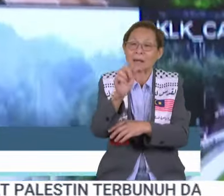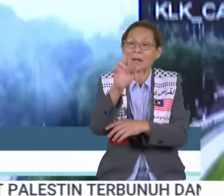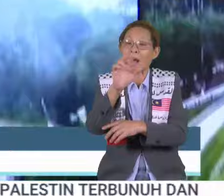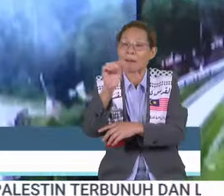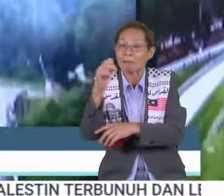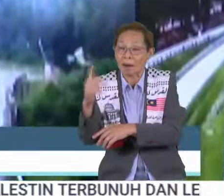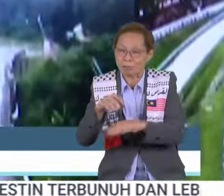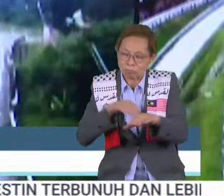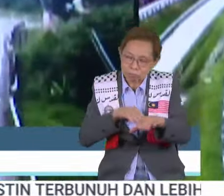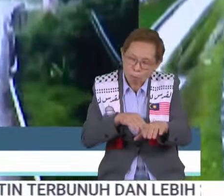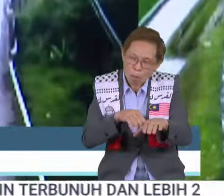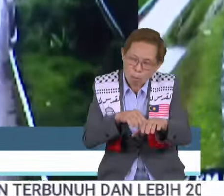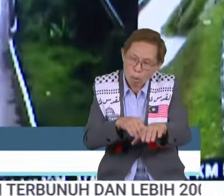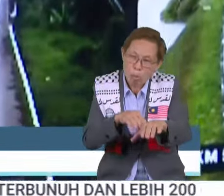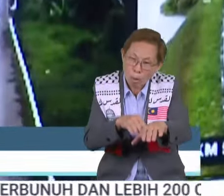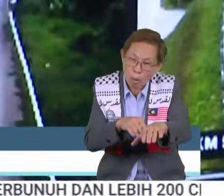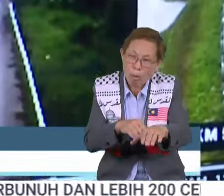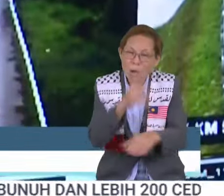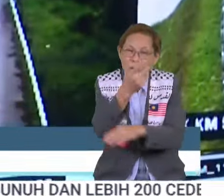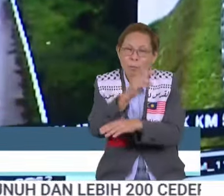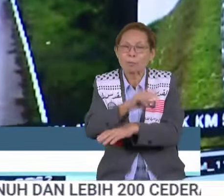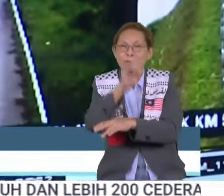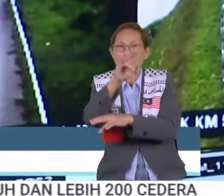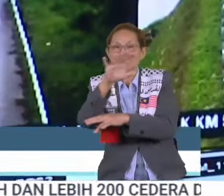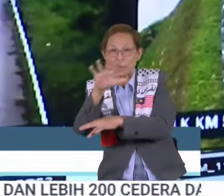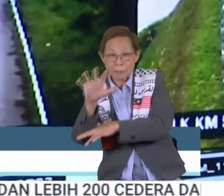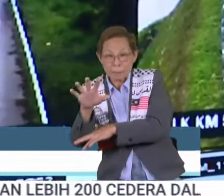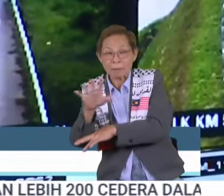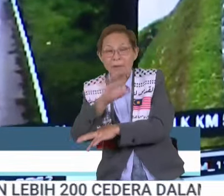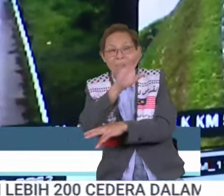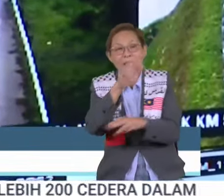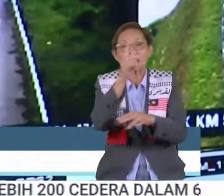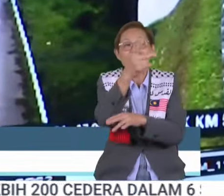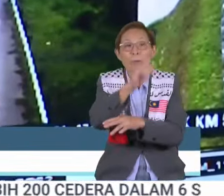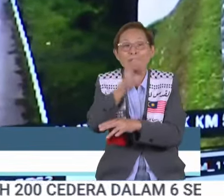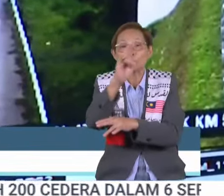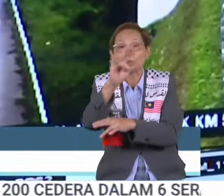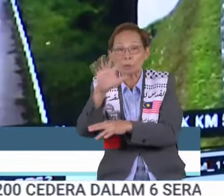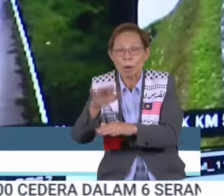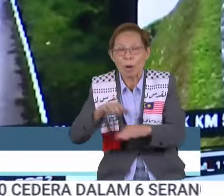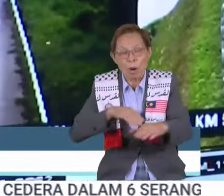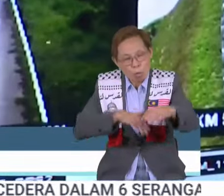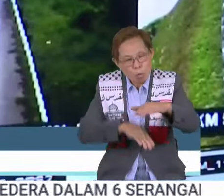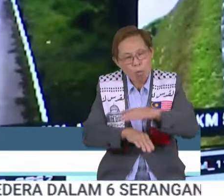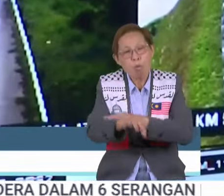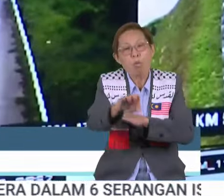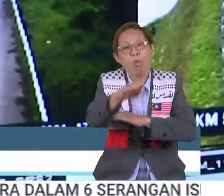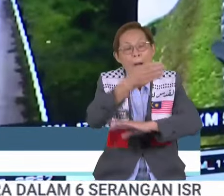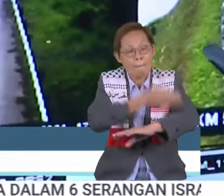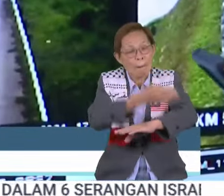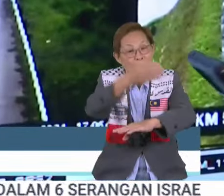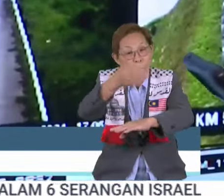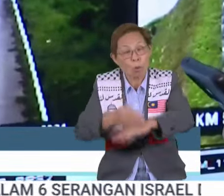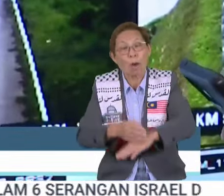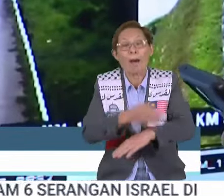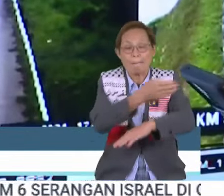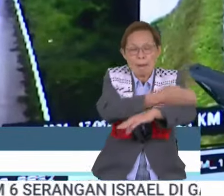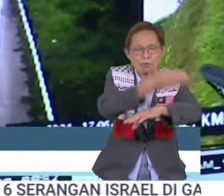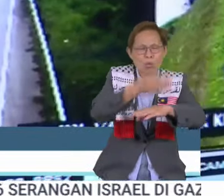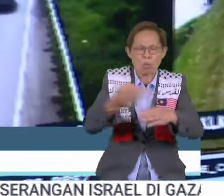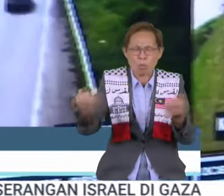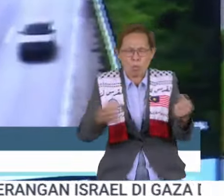kenderaan bergerak perlahan di kilometer 75 menuju ke Bentong. Dan di Bentong, kenderaan